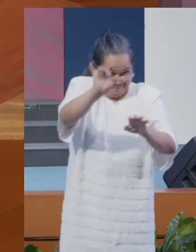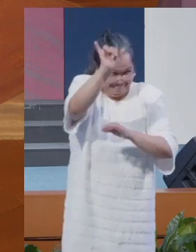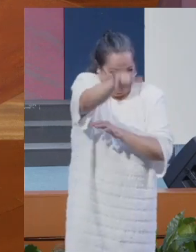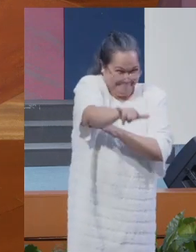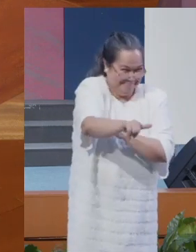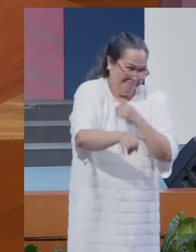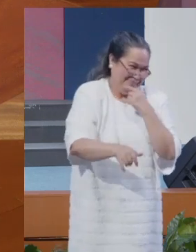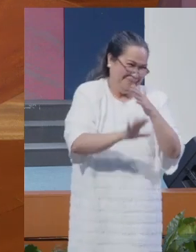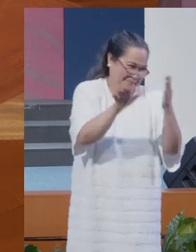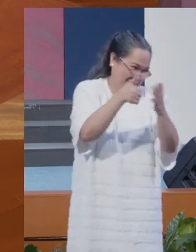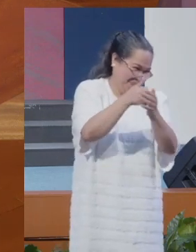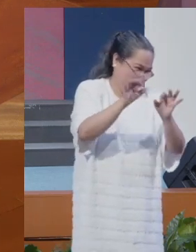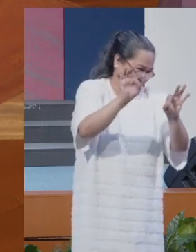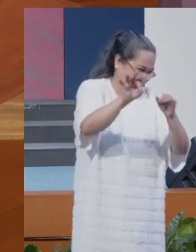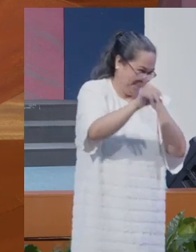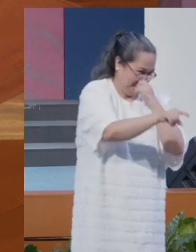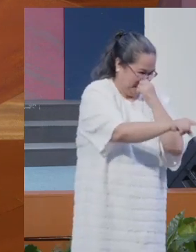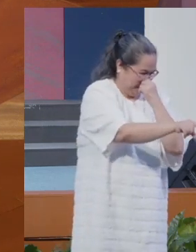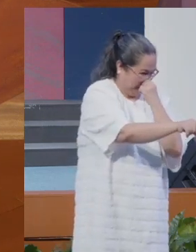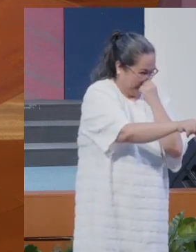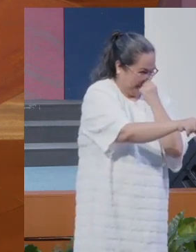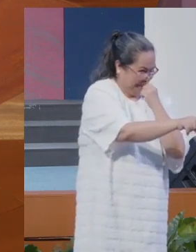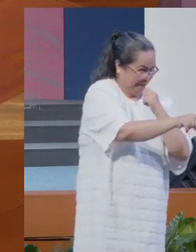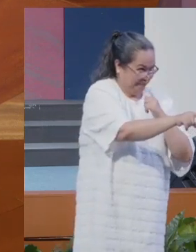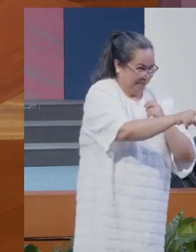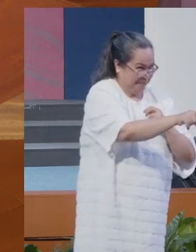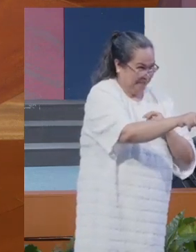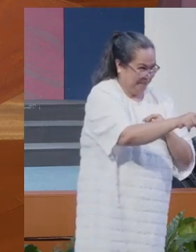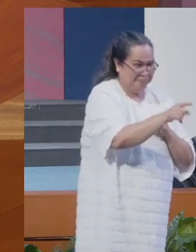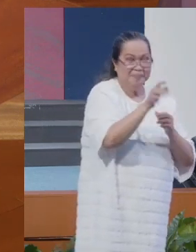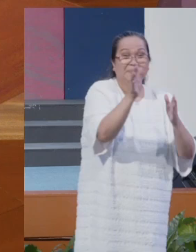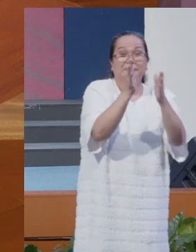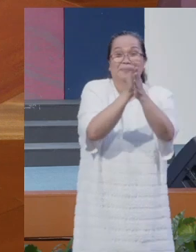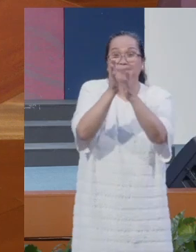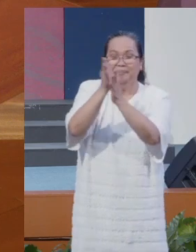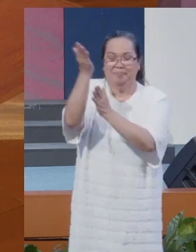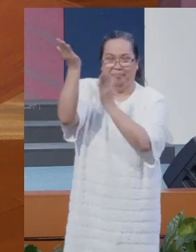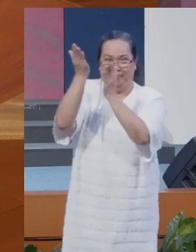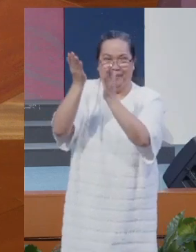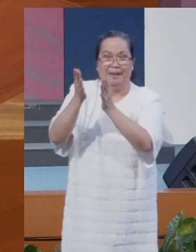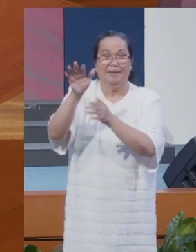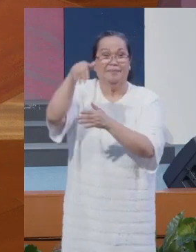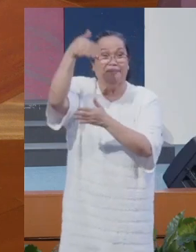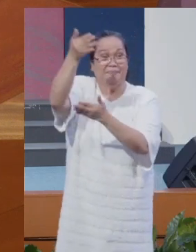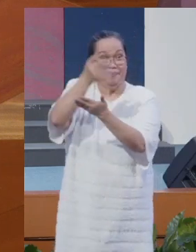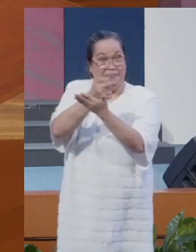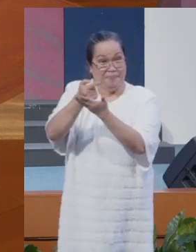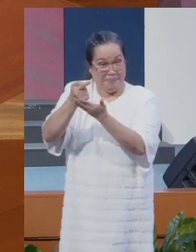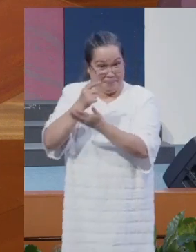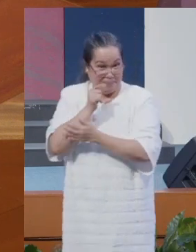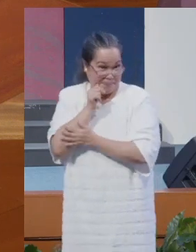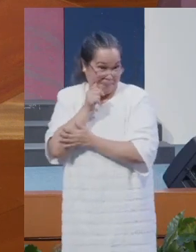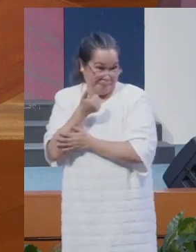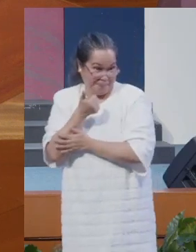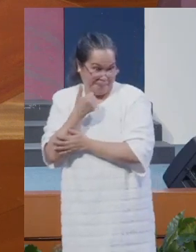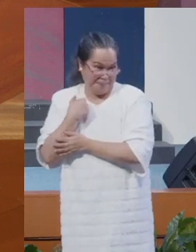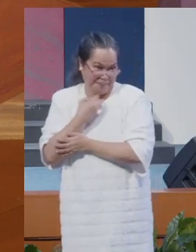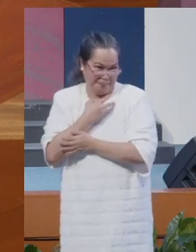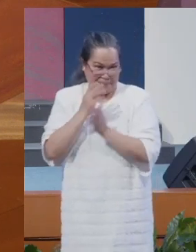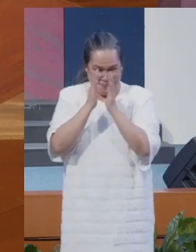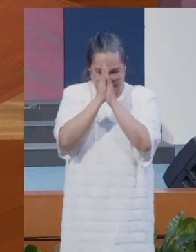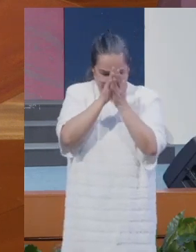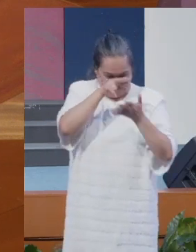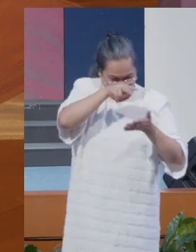Lahat kayo meron. Okay, kung wala kayo, humingi kayo sa mga usher. Next week po, starting tomorrow, ay ating prayer and